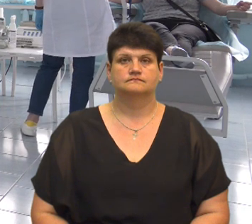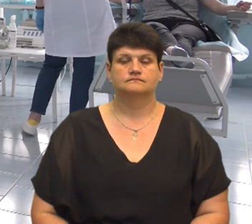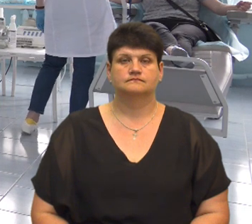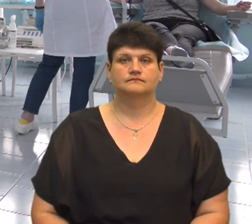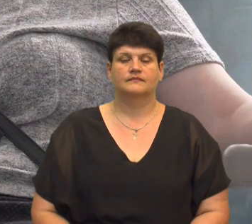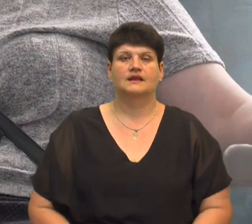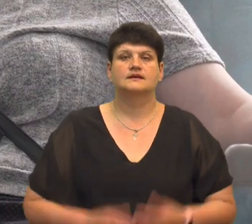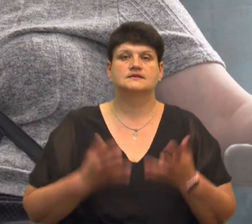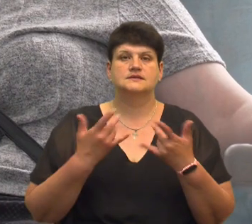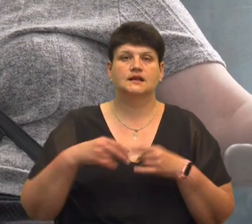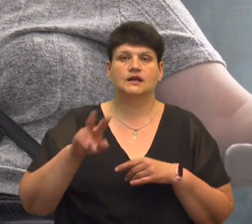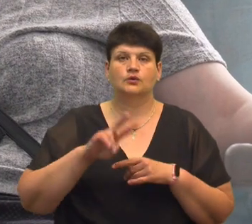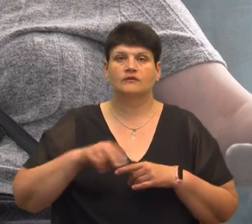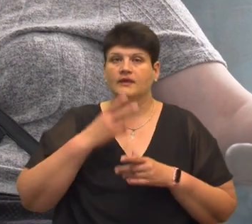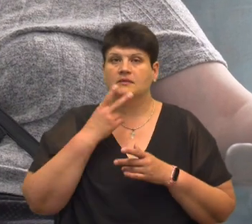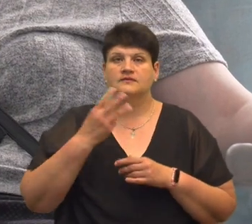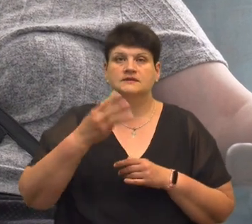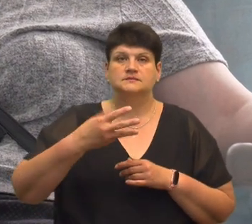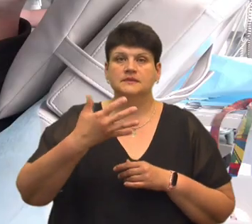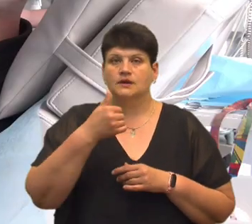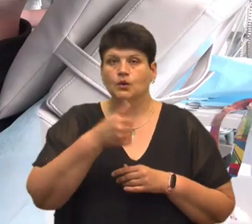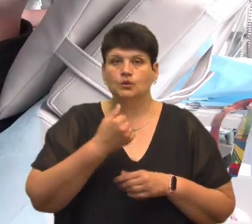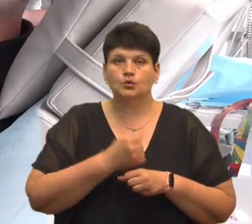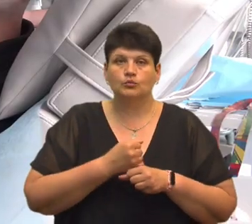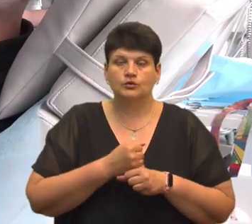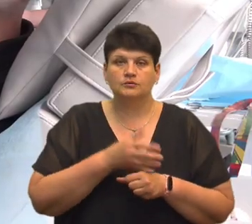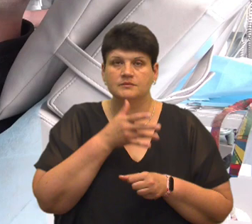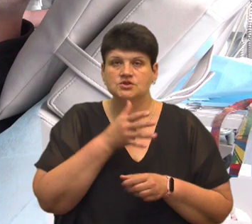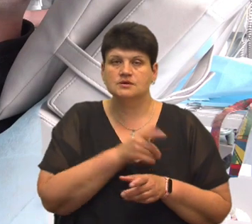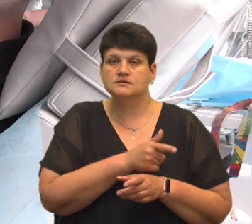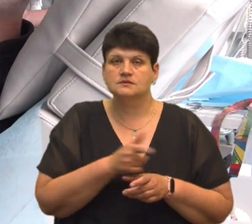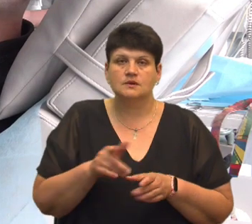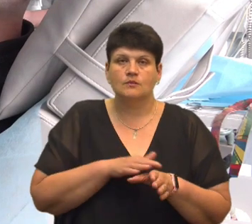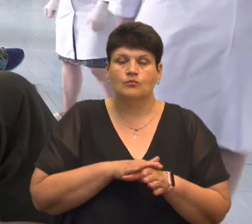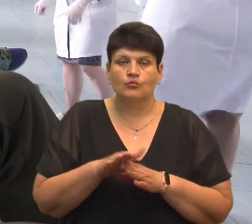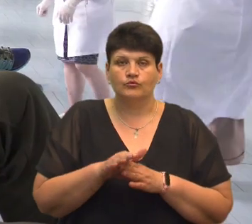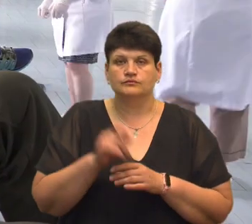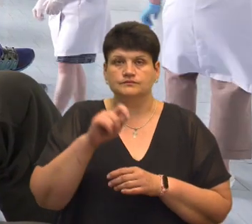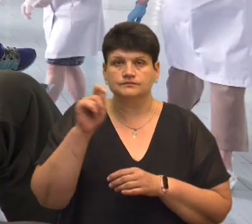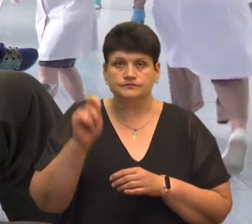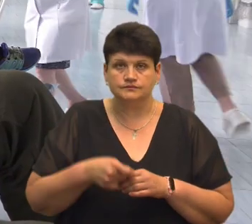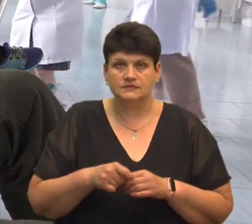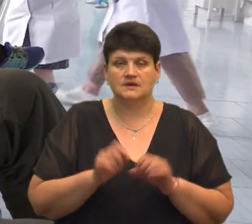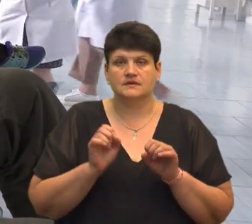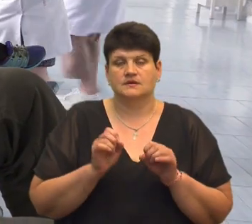Стільки донорів не бачив за 35 років роботи. Під час повномасштабної війни зросла кількість людей, які здають